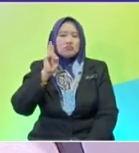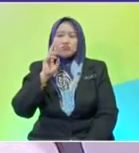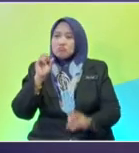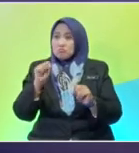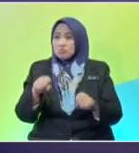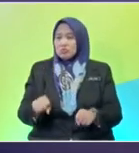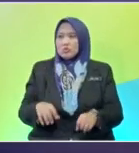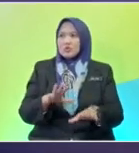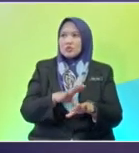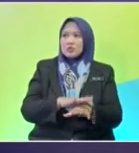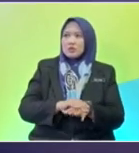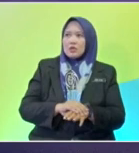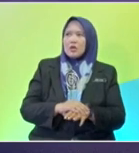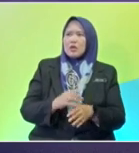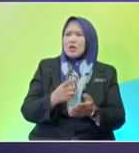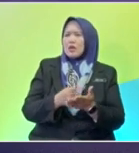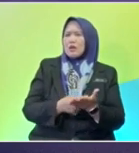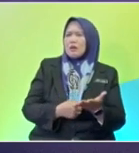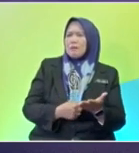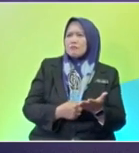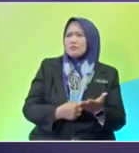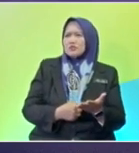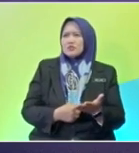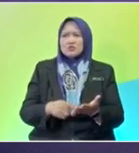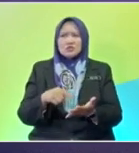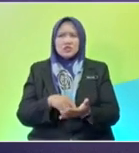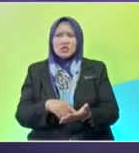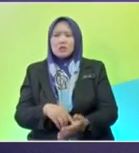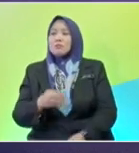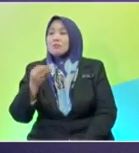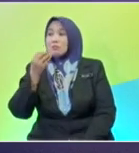dia tuh rasanya ini macam makanan ringan